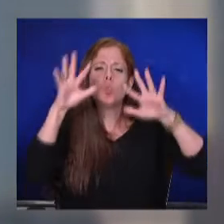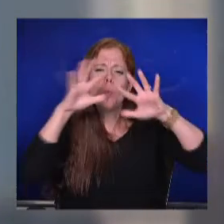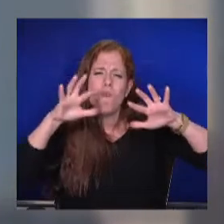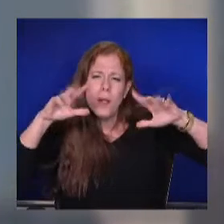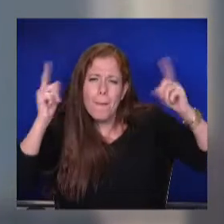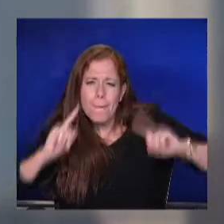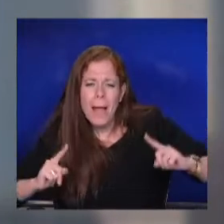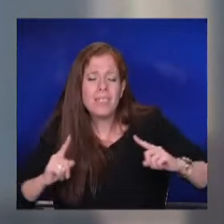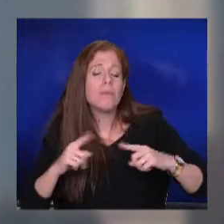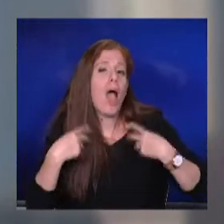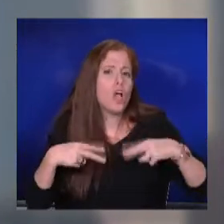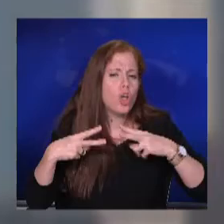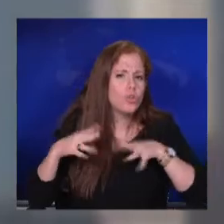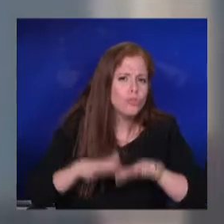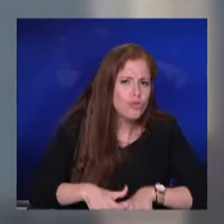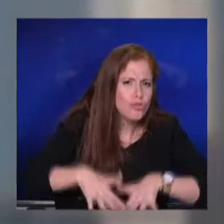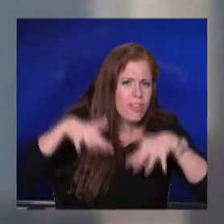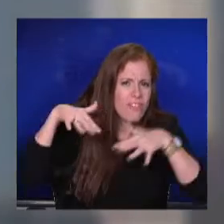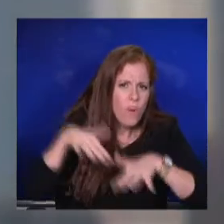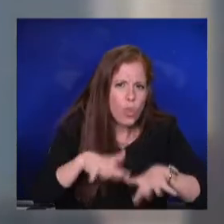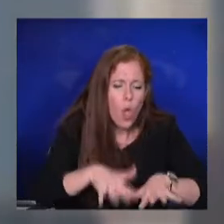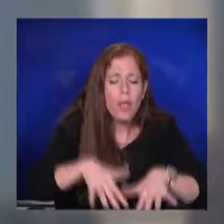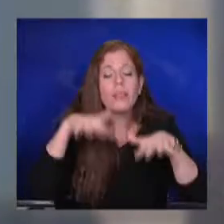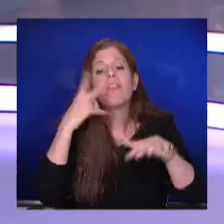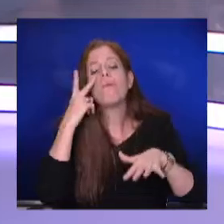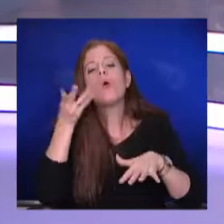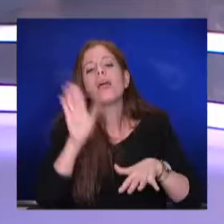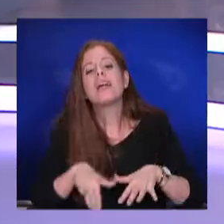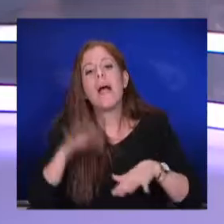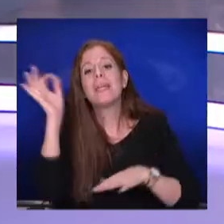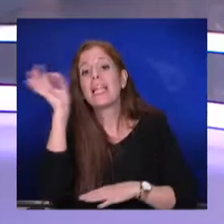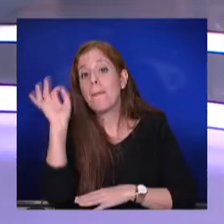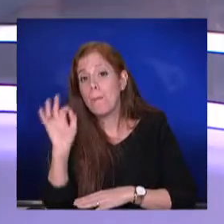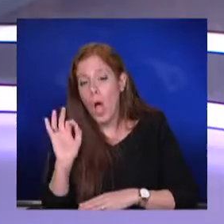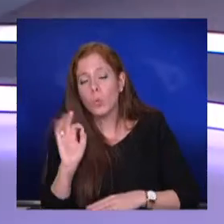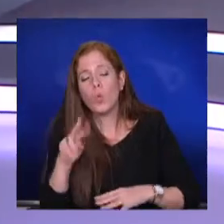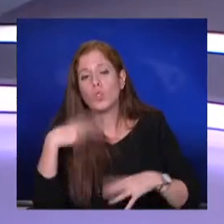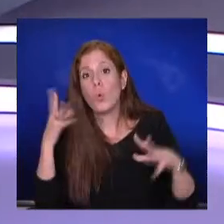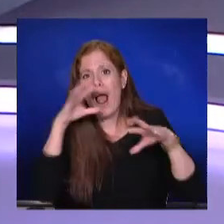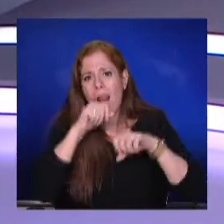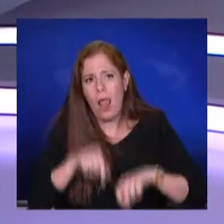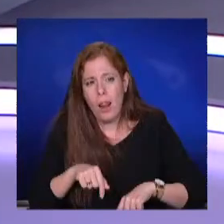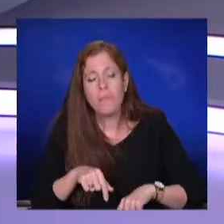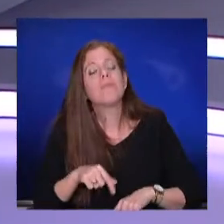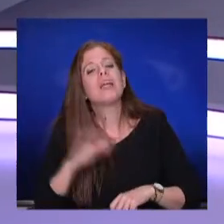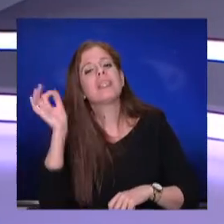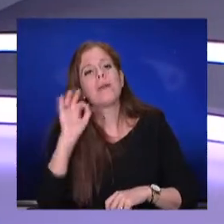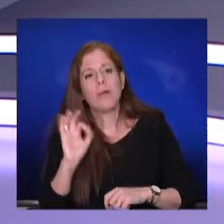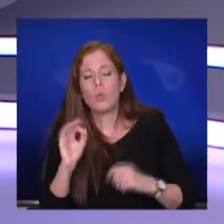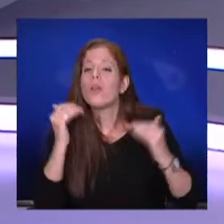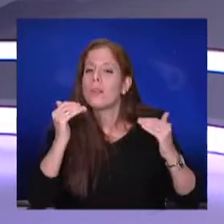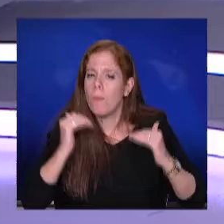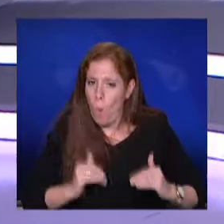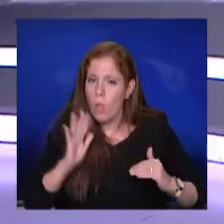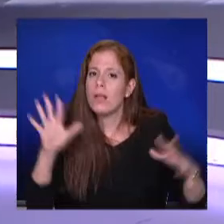חשש משיטפונות בנחלי מדבר יהודה, ובואו נראה עכשיו גם את הטמפרטורות שצפויות לנו הלילה הזה, אז הטמפרטורות בהחלט נמוכות, גם